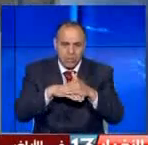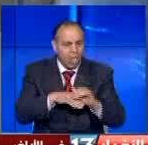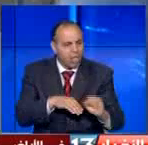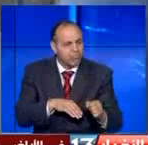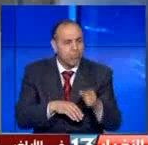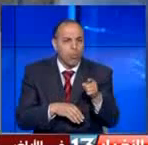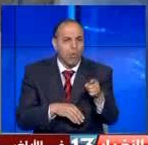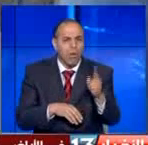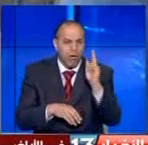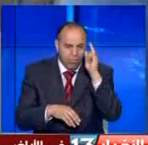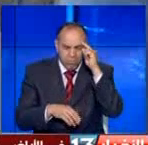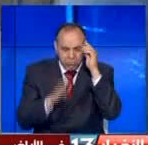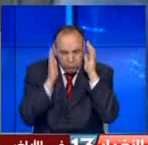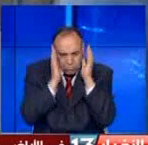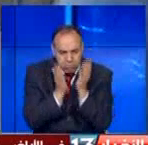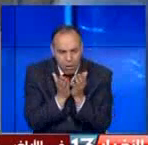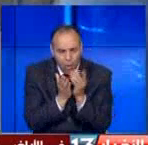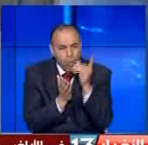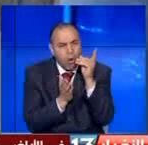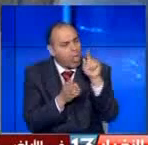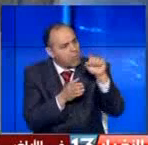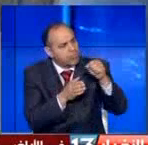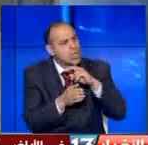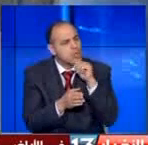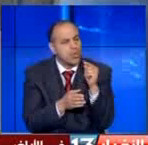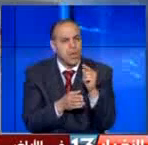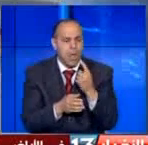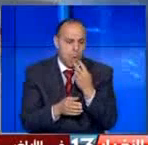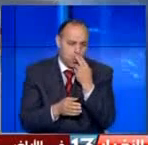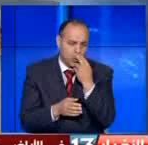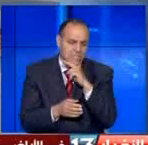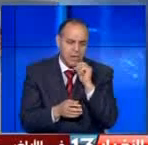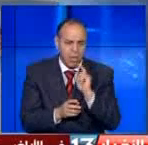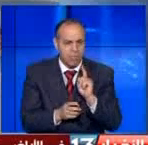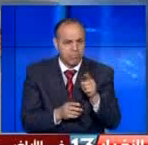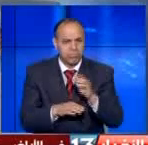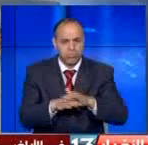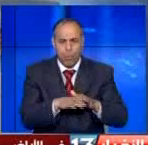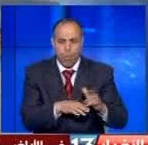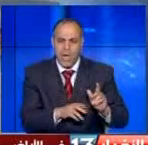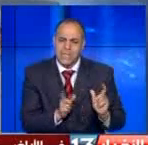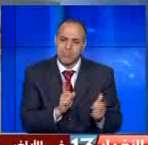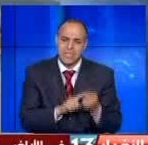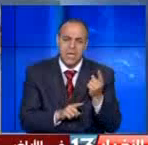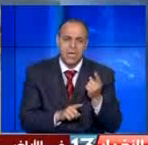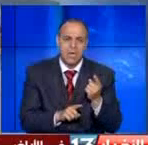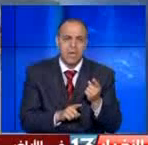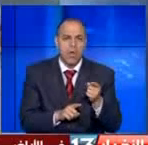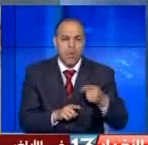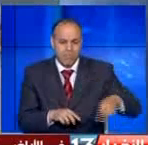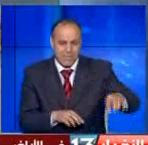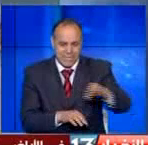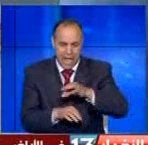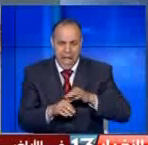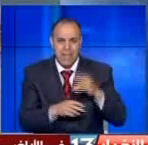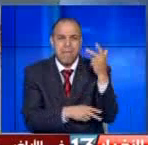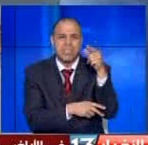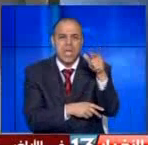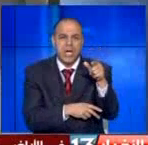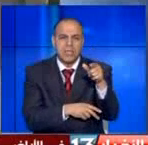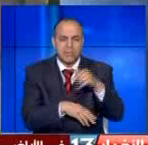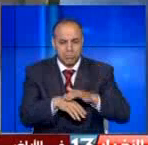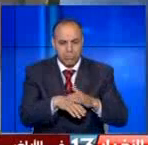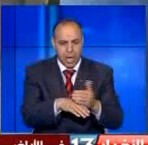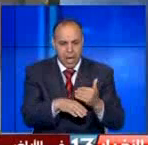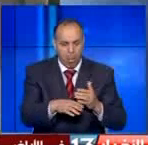تحسبا لاعتكافهم بالمسجد. كما نشرت الشرطة الإسرائيلية وحداتها الخاصة في ساحات المسجد الأقصى